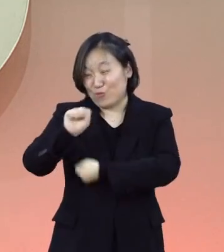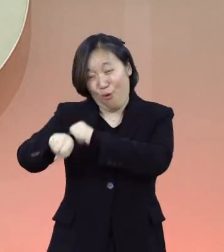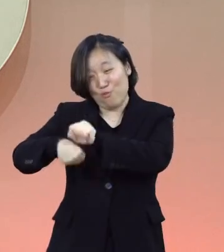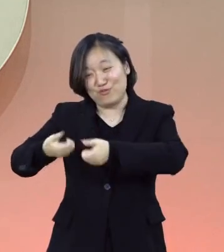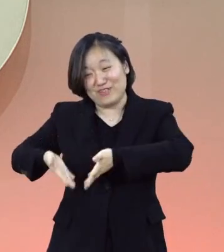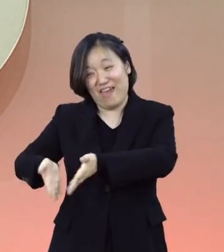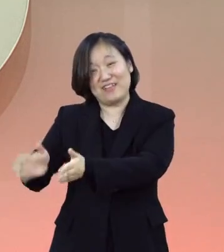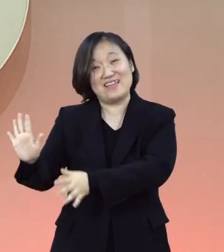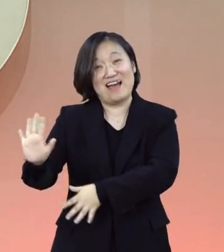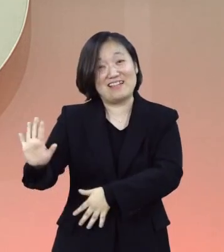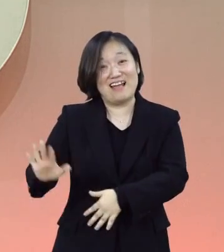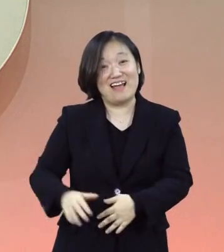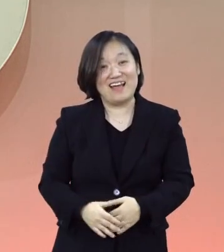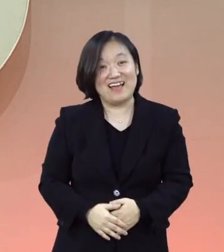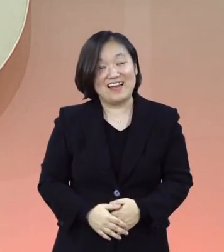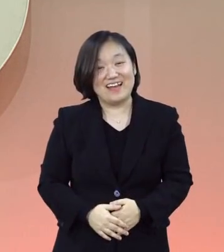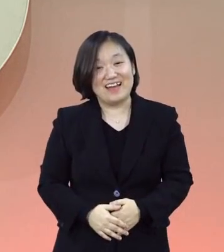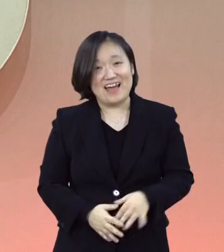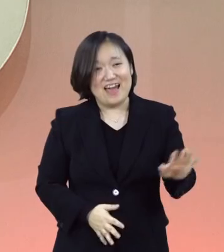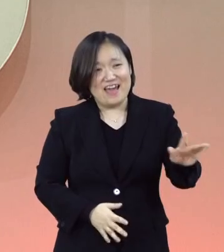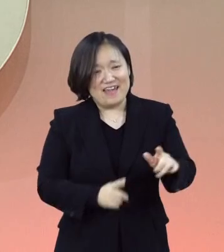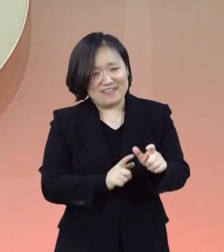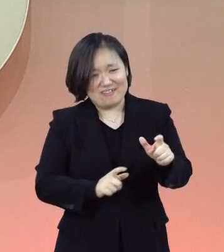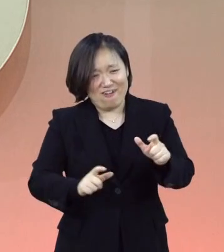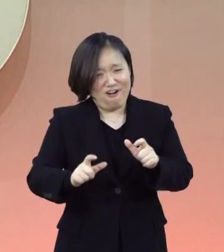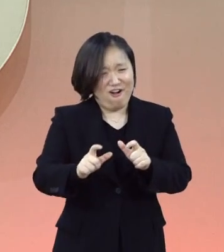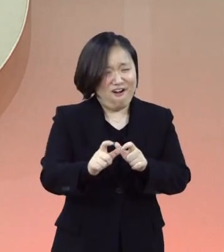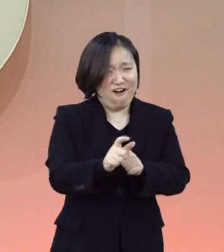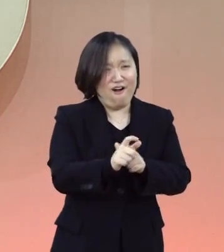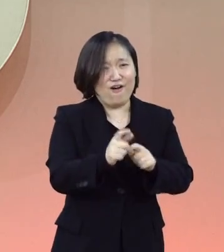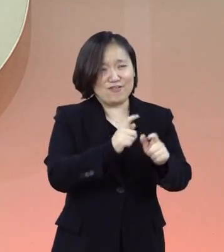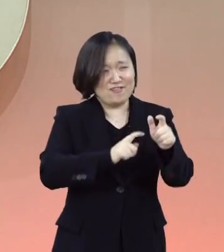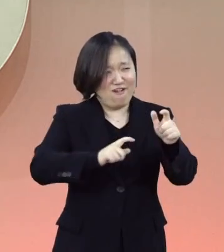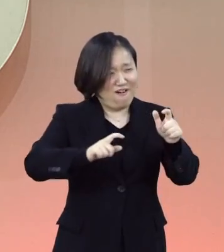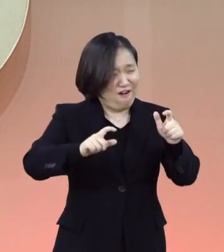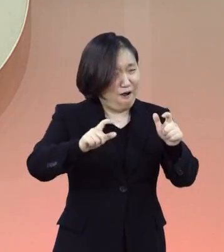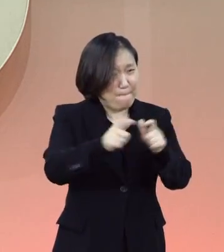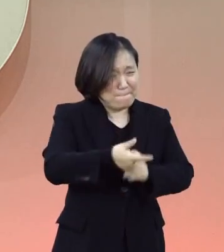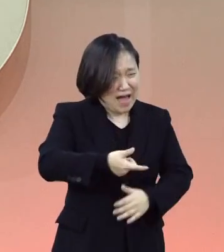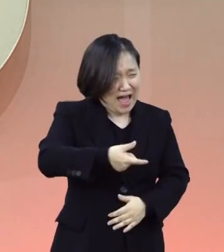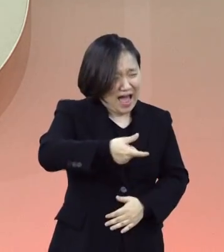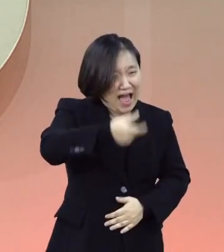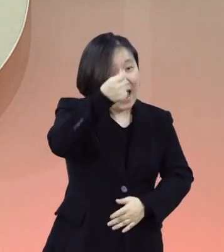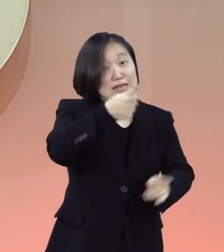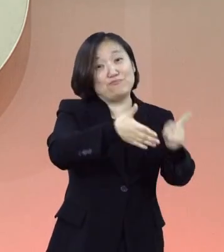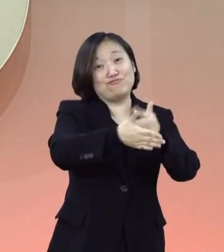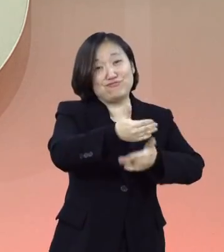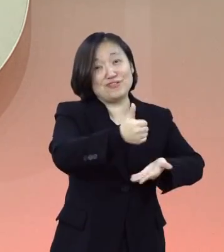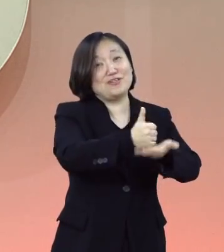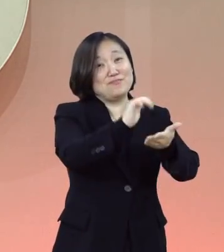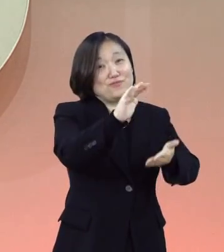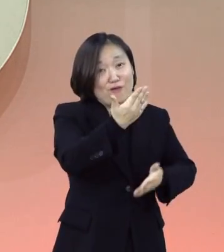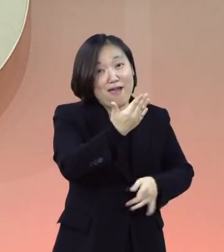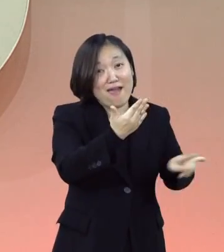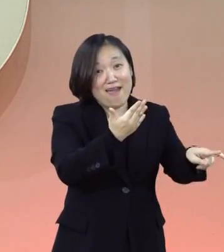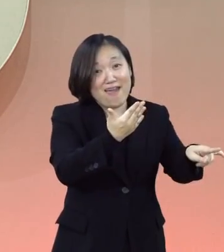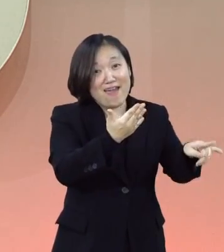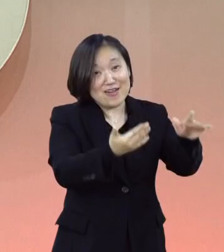숲속의 수행자는 반드시 더 빨리 깨달음을 얻고 성불할 수 있는 인연을 심게 되었을